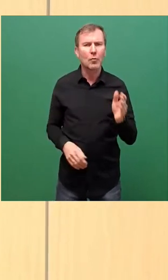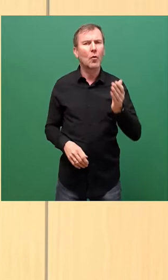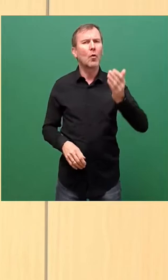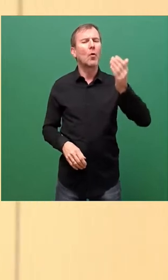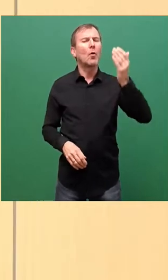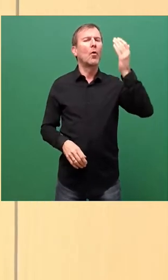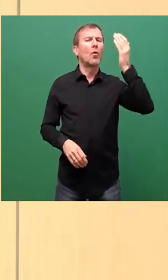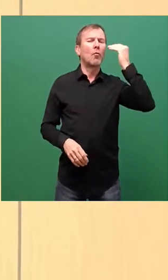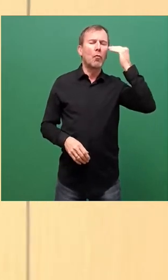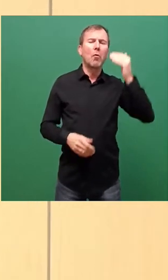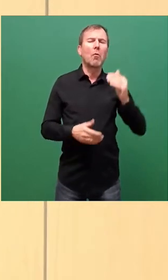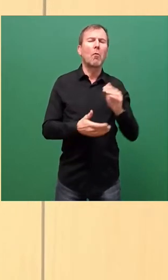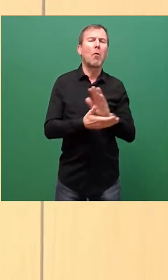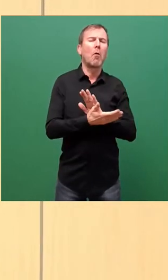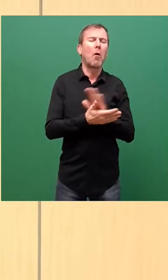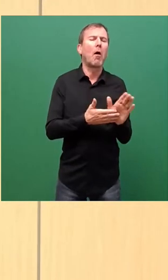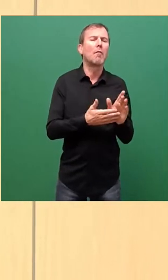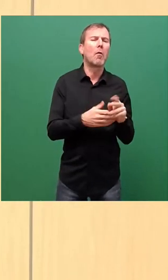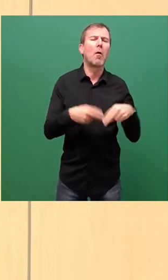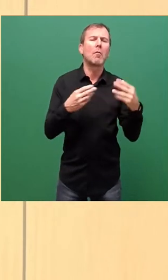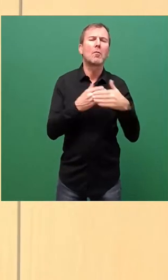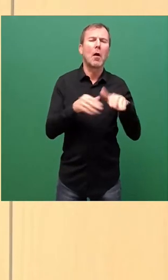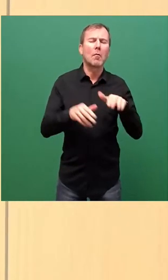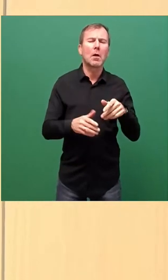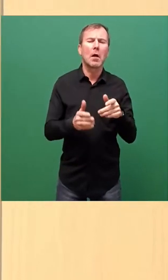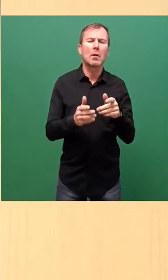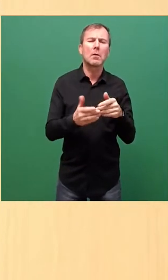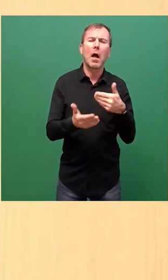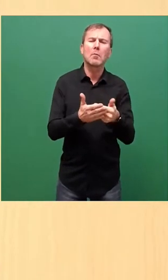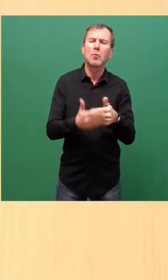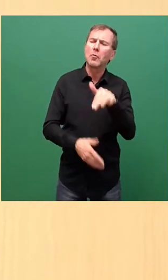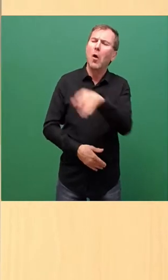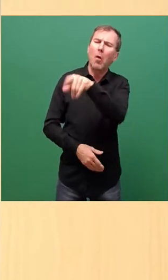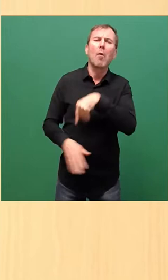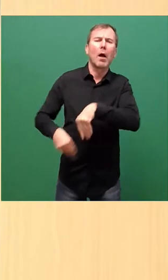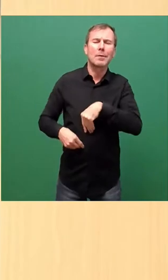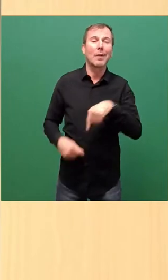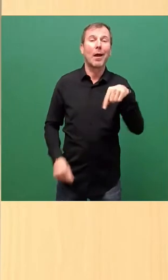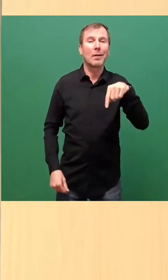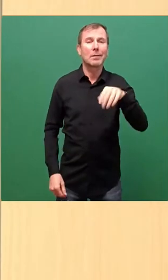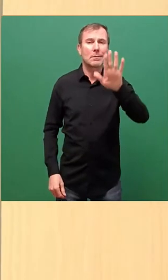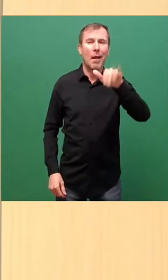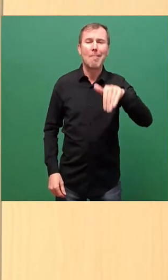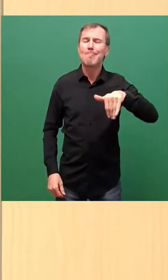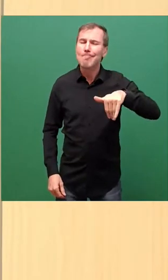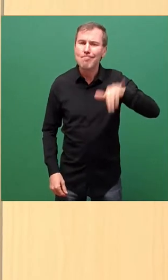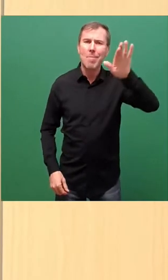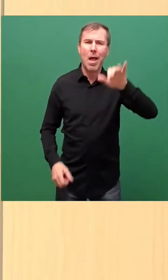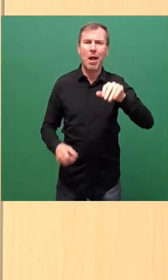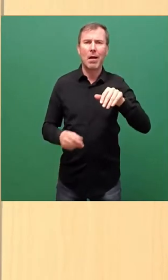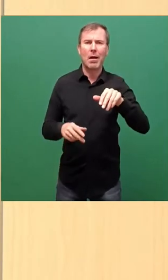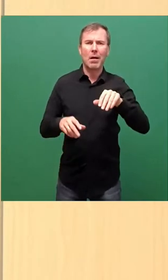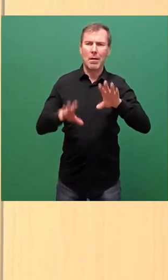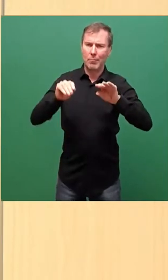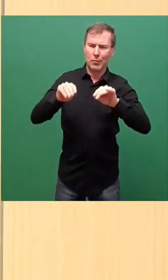rudimentäre ÖPNV-Angebote oft noch akzeptiert worden sind, ist heute oftmals der Wunsch nach Mobilität stärker ausgeprägt, die Ansprüche da steigen. Wir